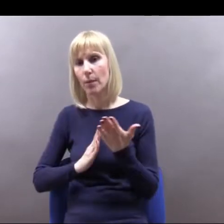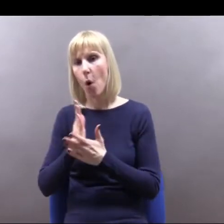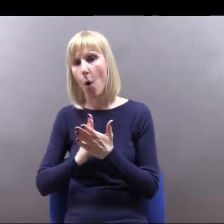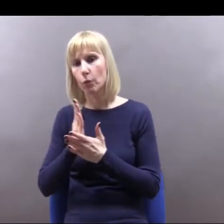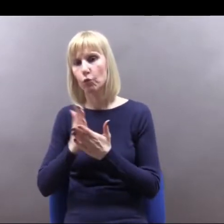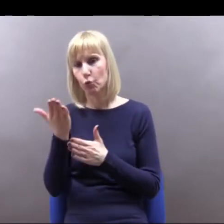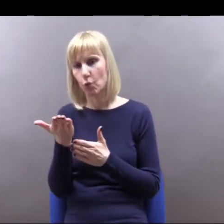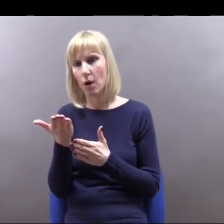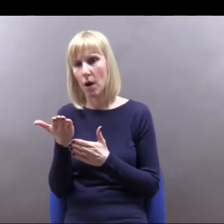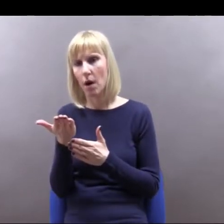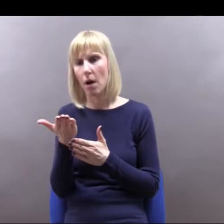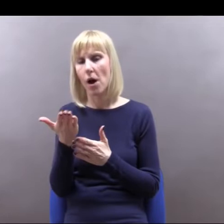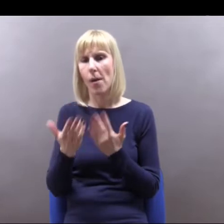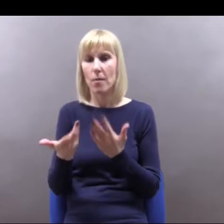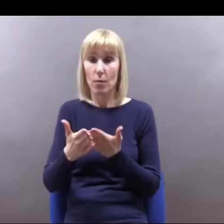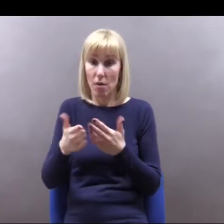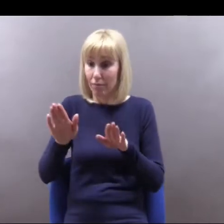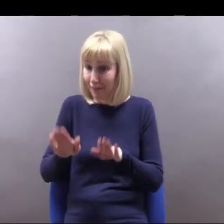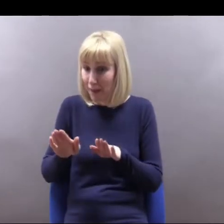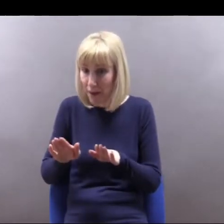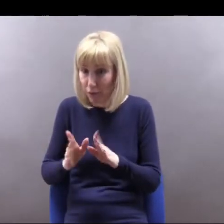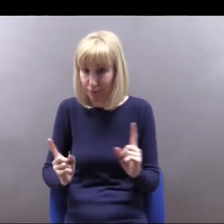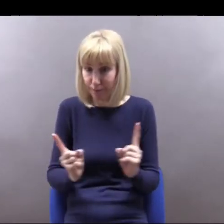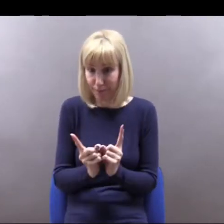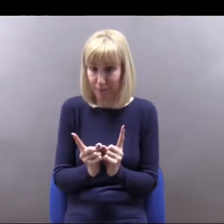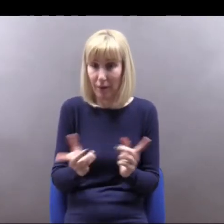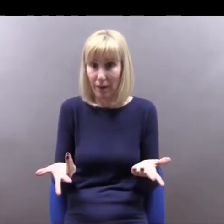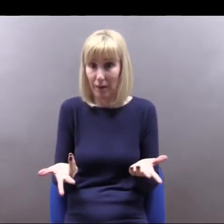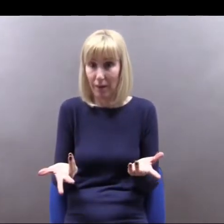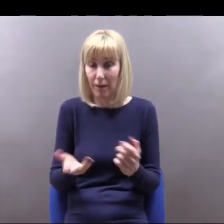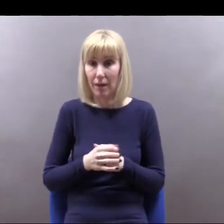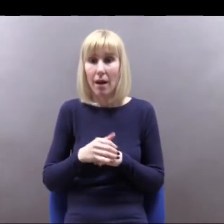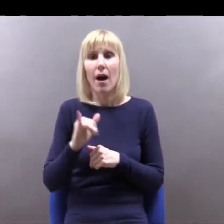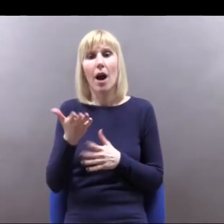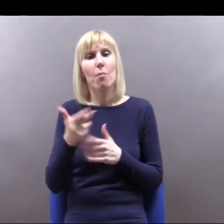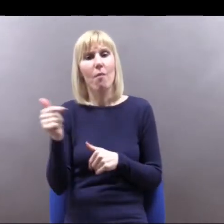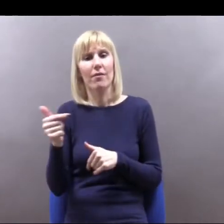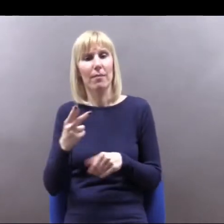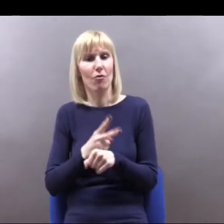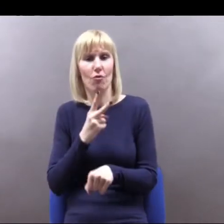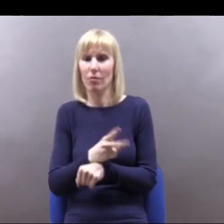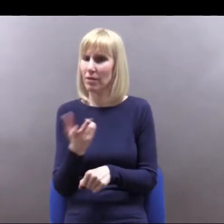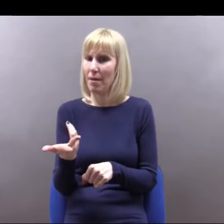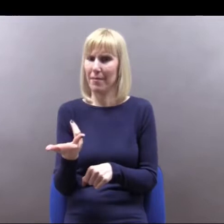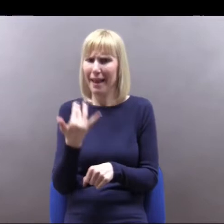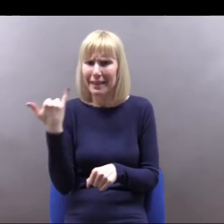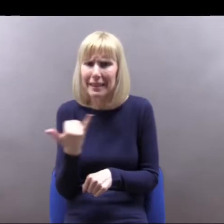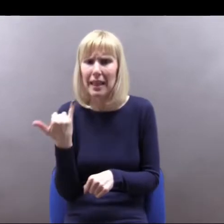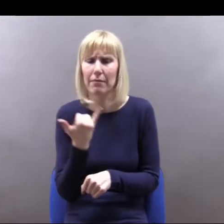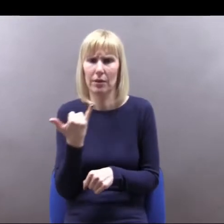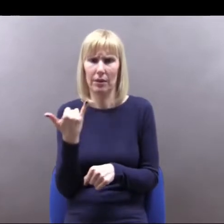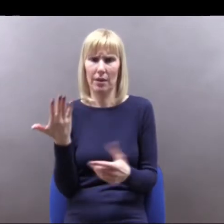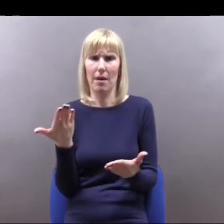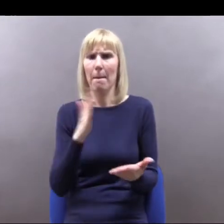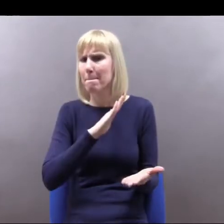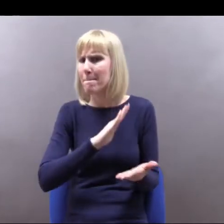tak? Tak jak tutaj rozmowa telefoniczna nie może przebiegać tak, że my przez 3 minuty ustalamy, gdzie ja się